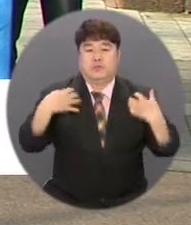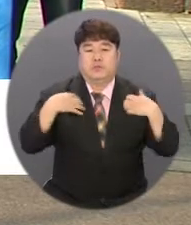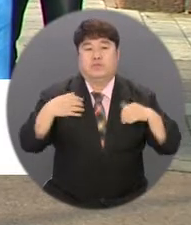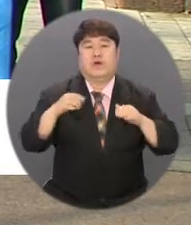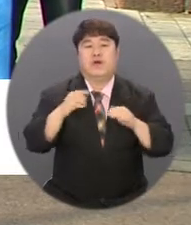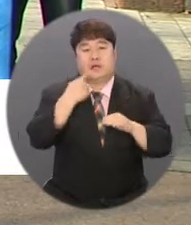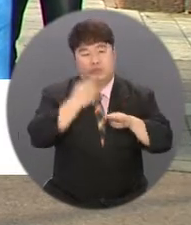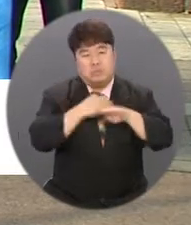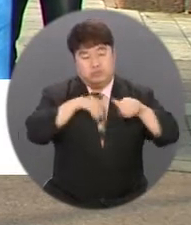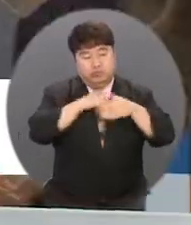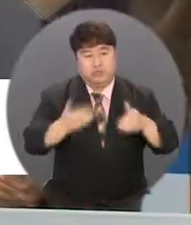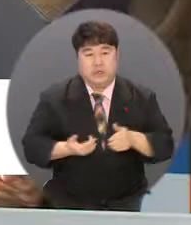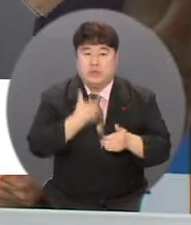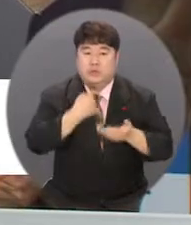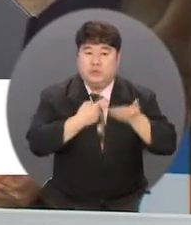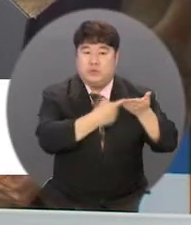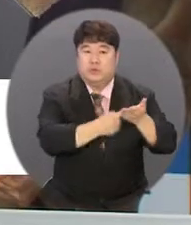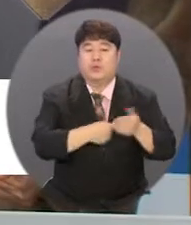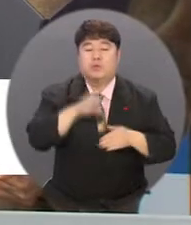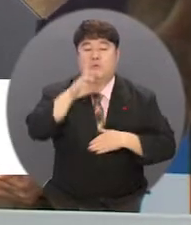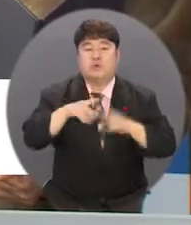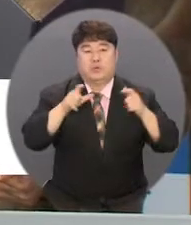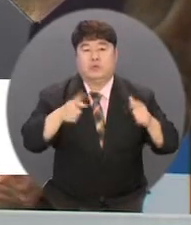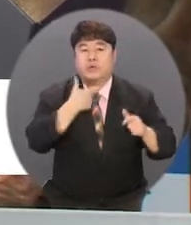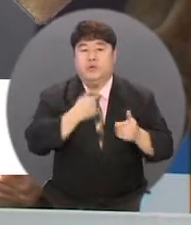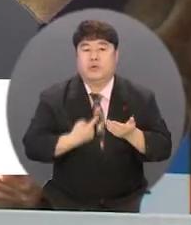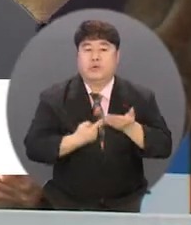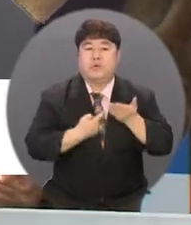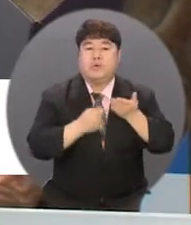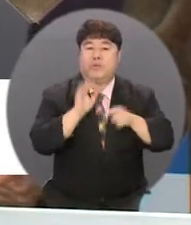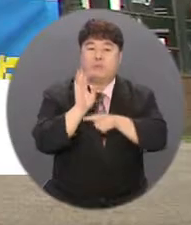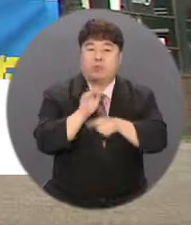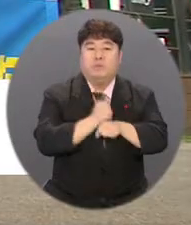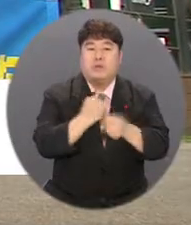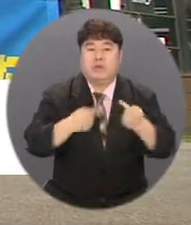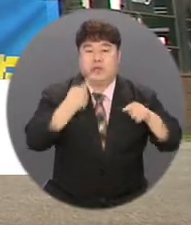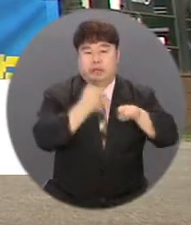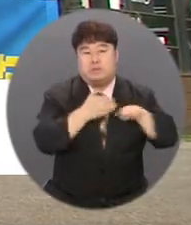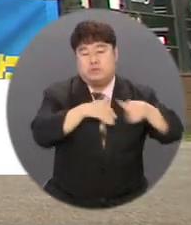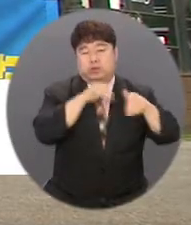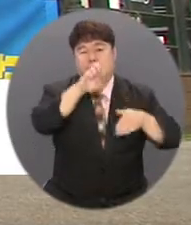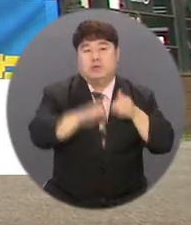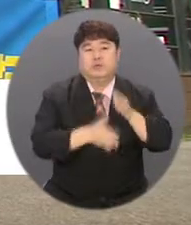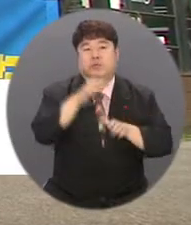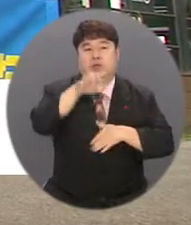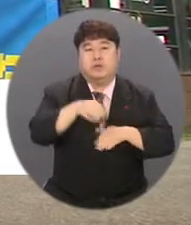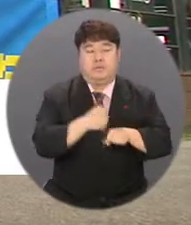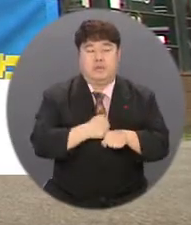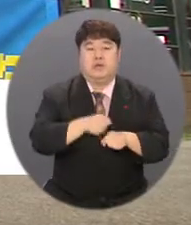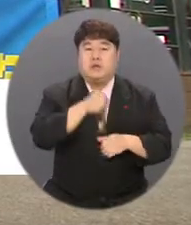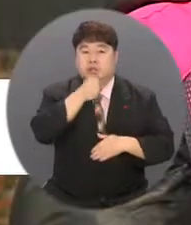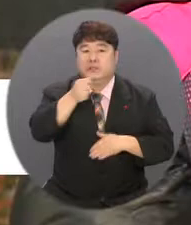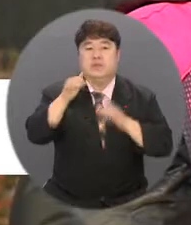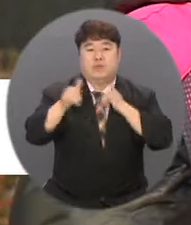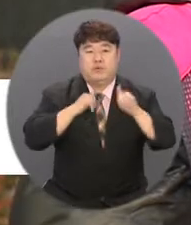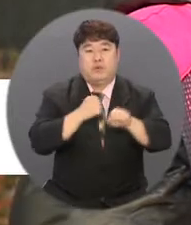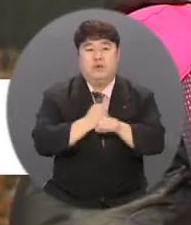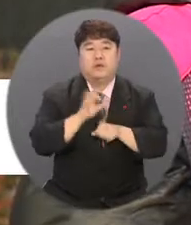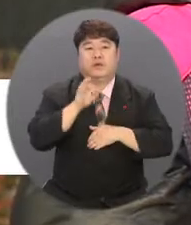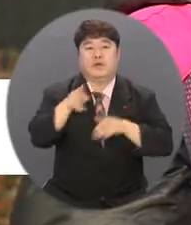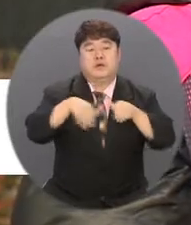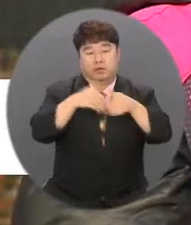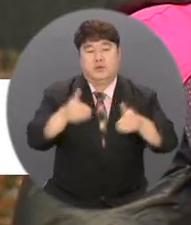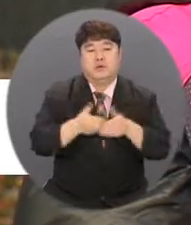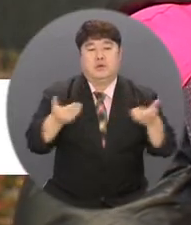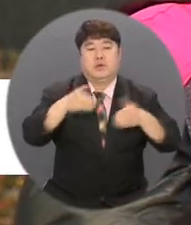요구했습니다. 민주노총 광주지역본부는 더불어민주당 광주시당 앞에서 기자회견을 열고 여당이